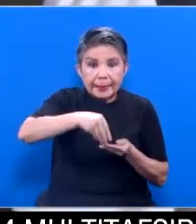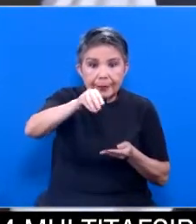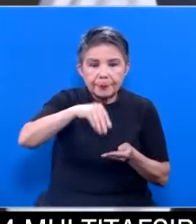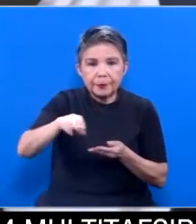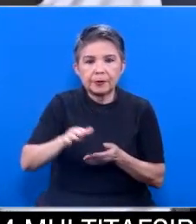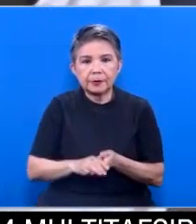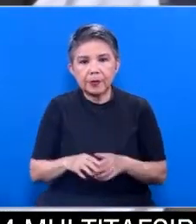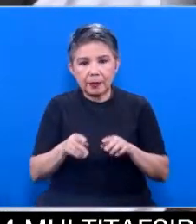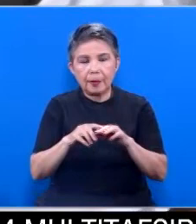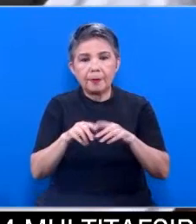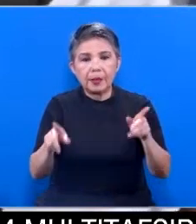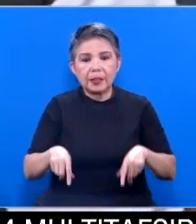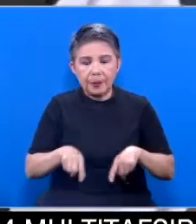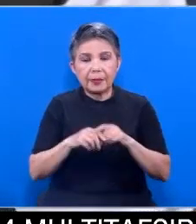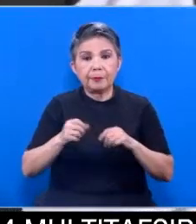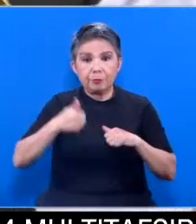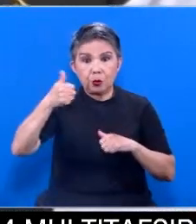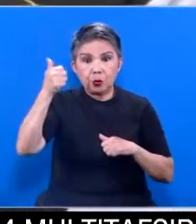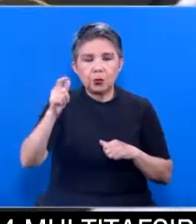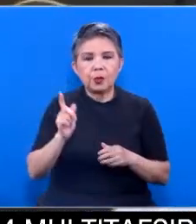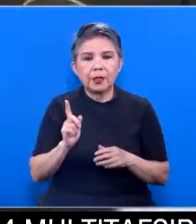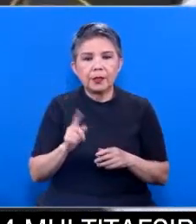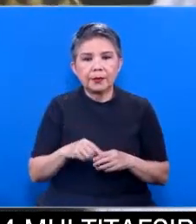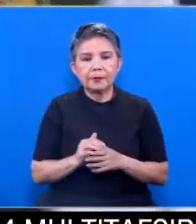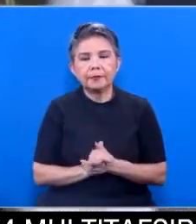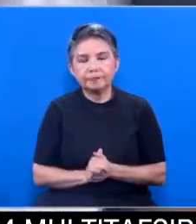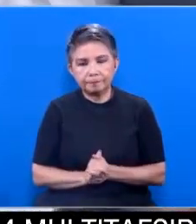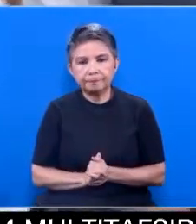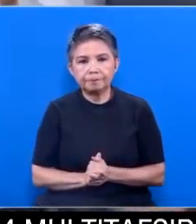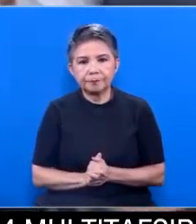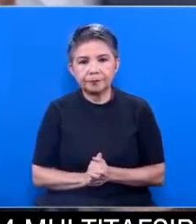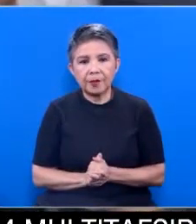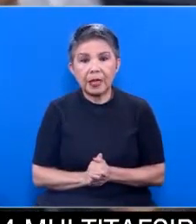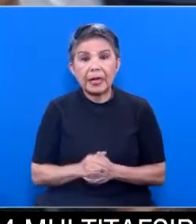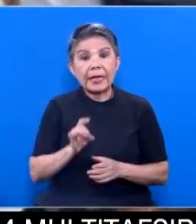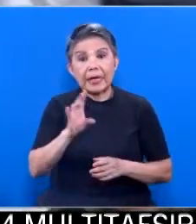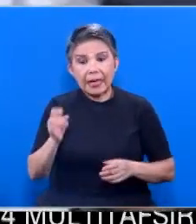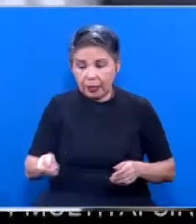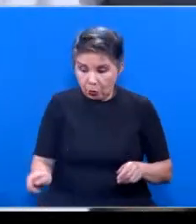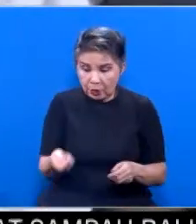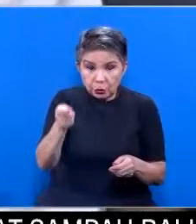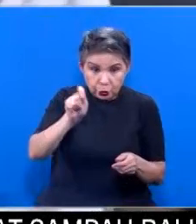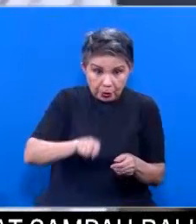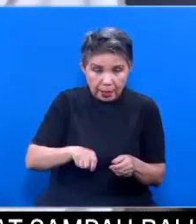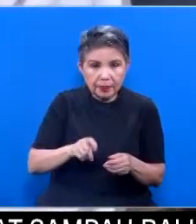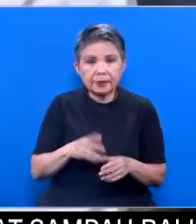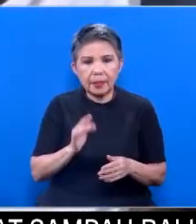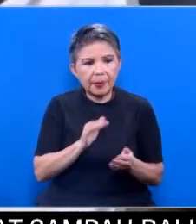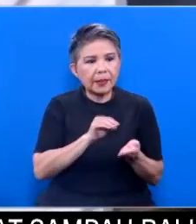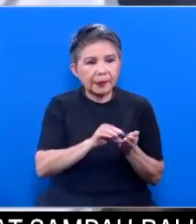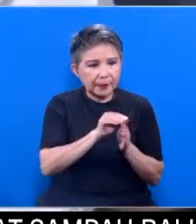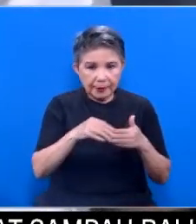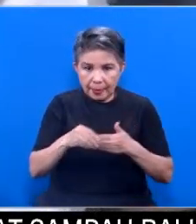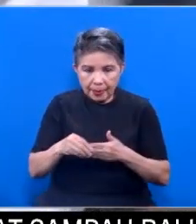yang kemasan premium dari Grahadi. Selebihnya yang curah terus akan